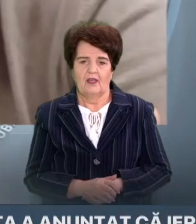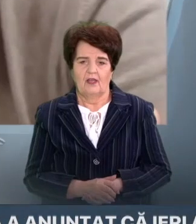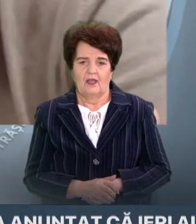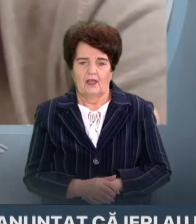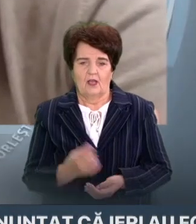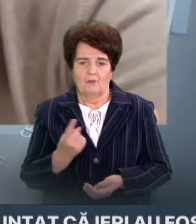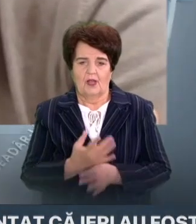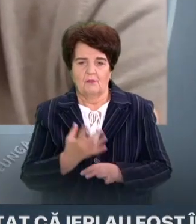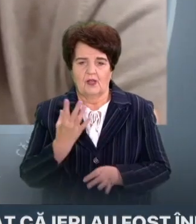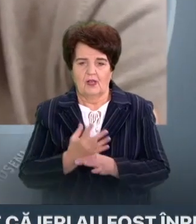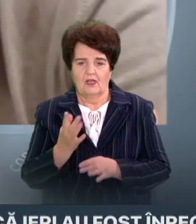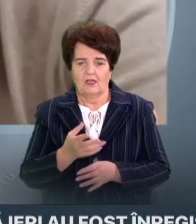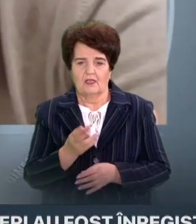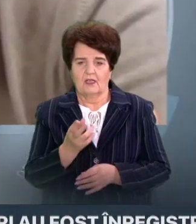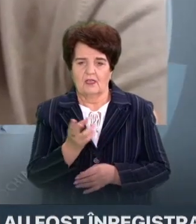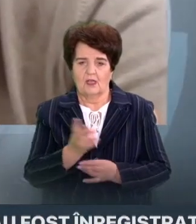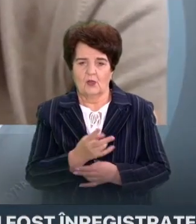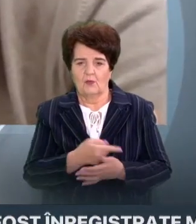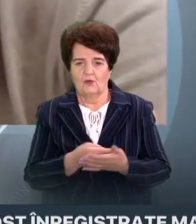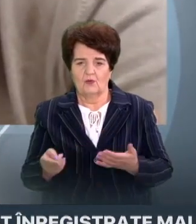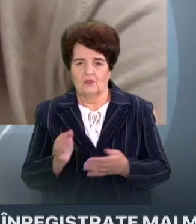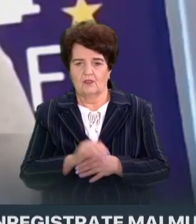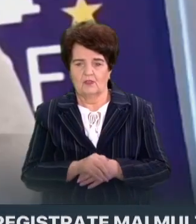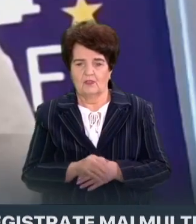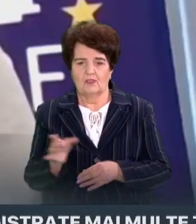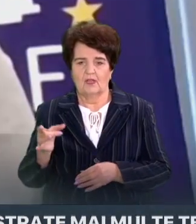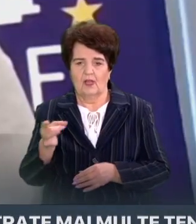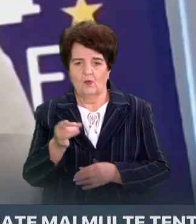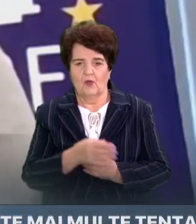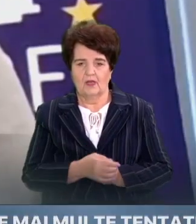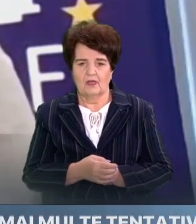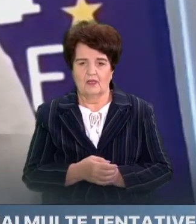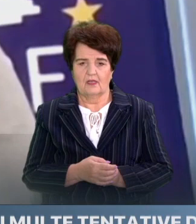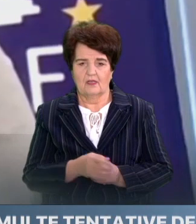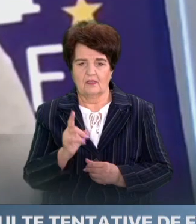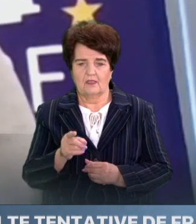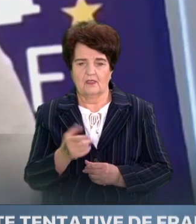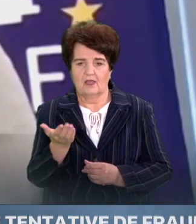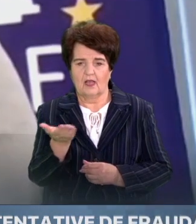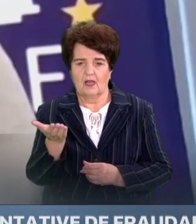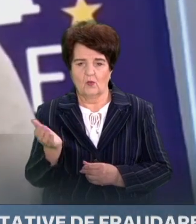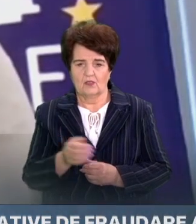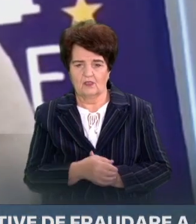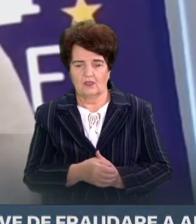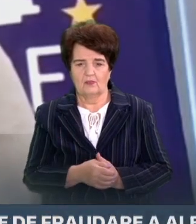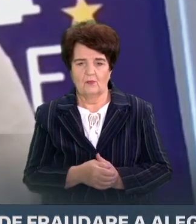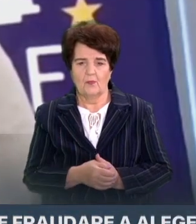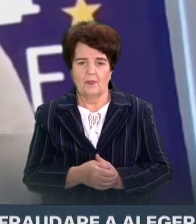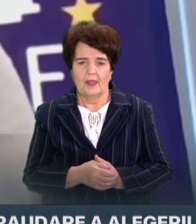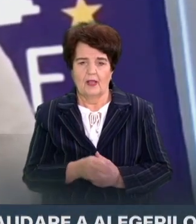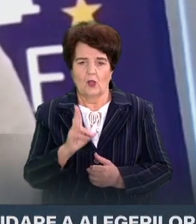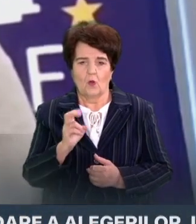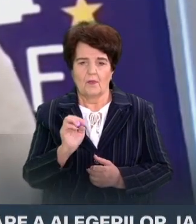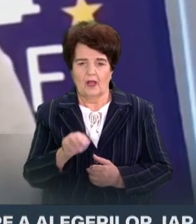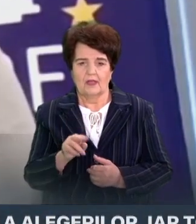În primul rând, trebuie să menționăm faptul că în raioanele din autonomia găgăuză, Comrat,